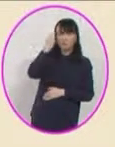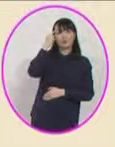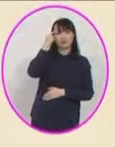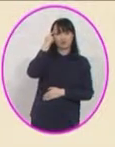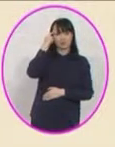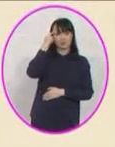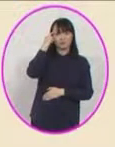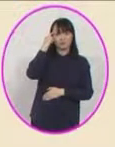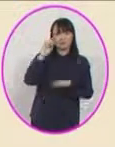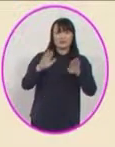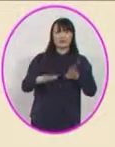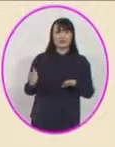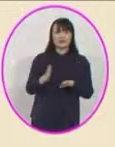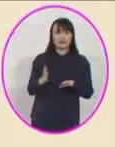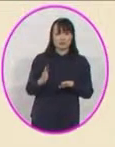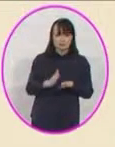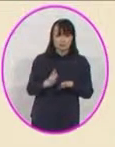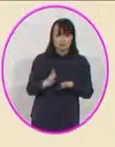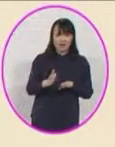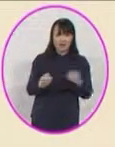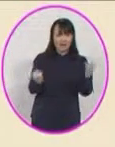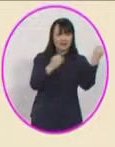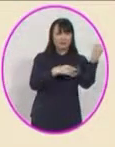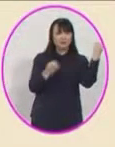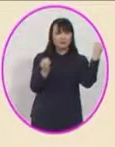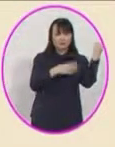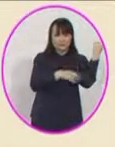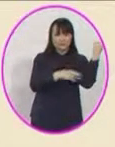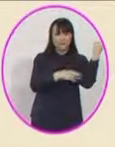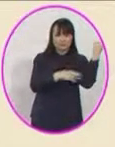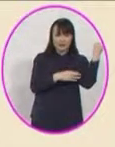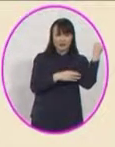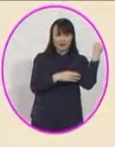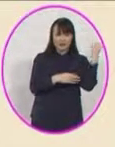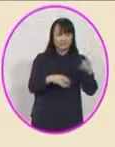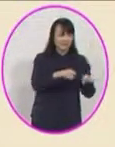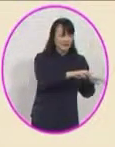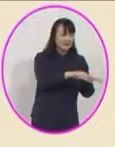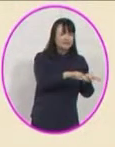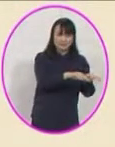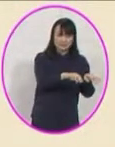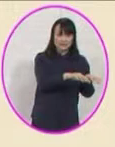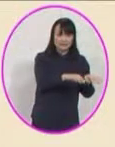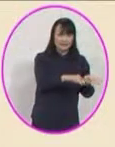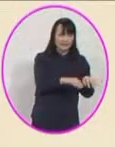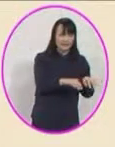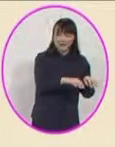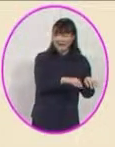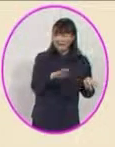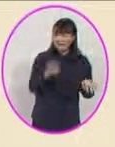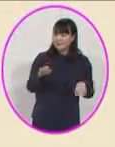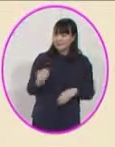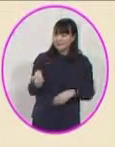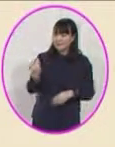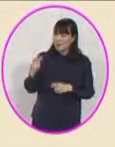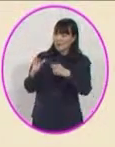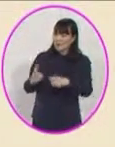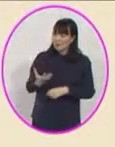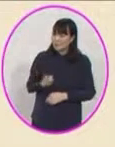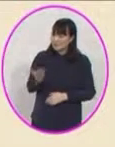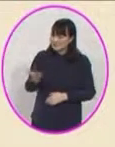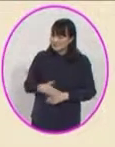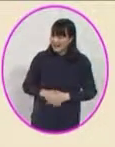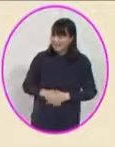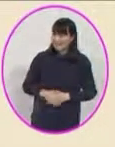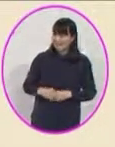一番今最近多いのがレジですねあのコンビニとかスーパーのレジでポイントカードお持ちですかとかへ母を